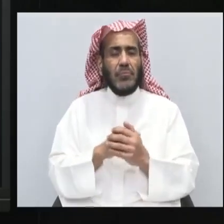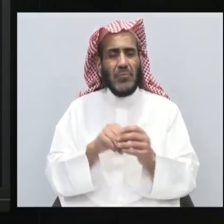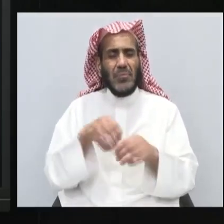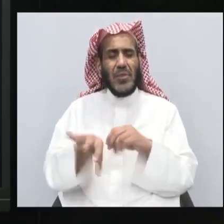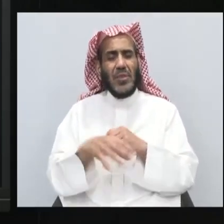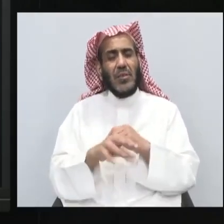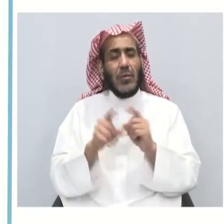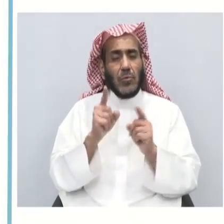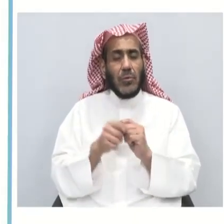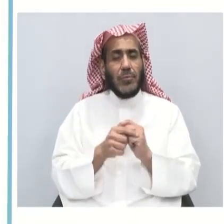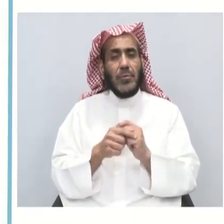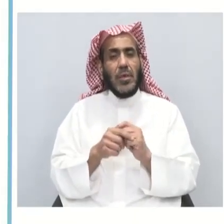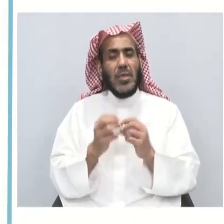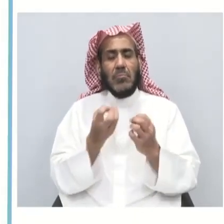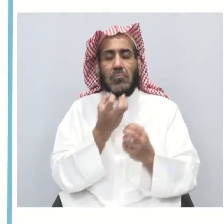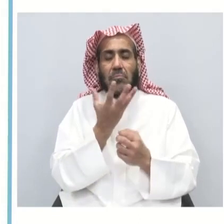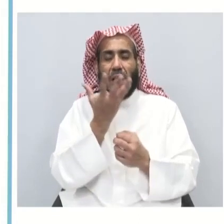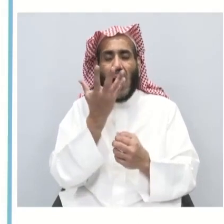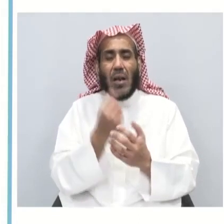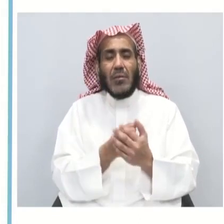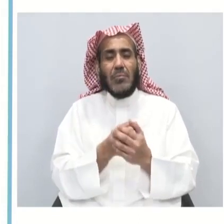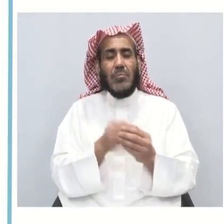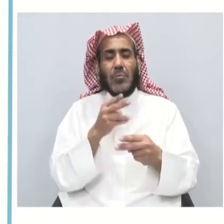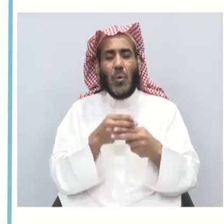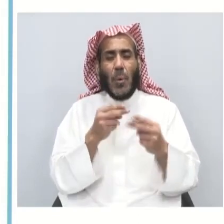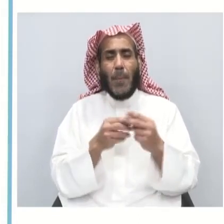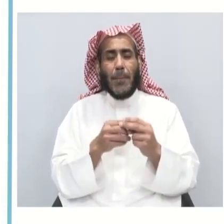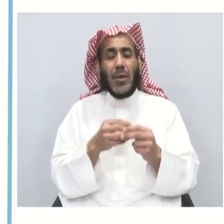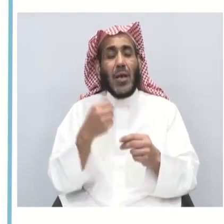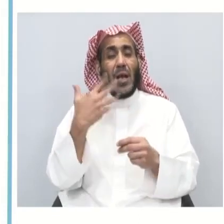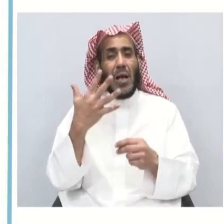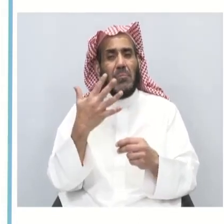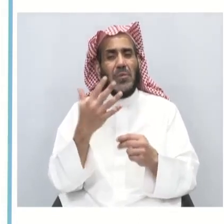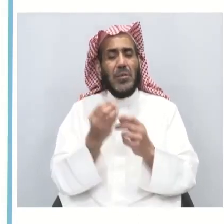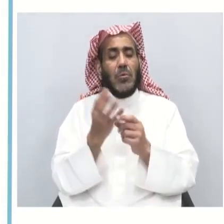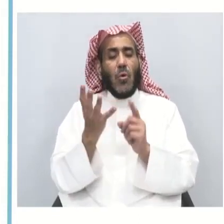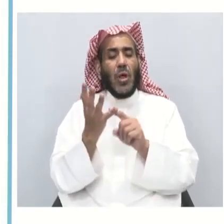صنف أو صنفي زهرة تتكون من 5 بتلات،